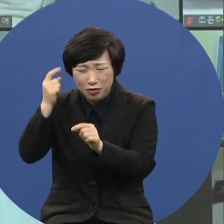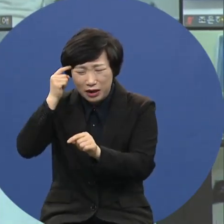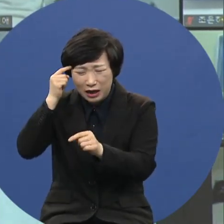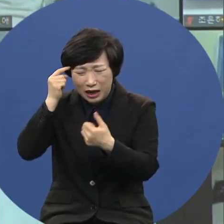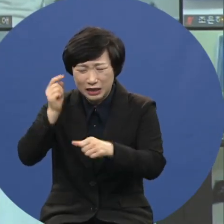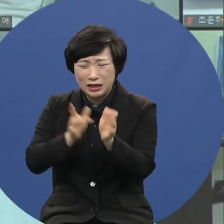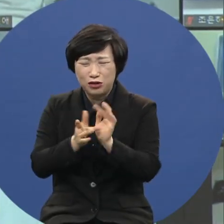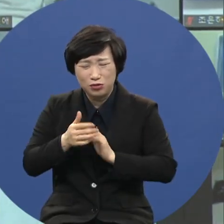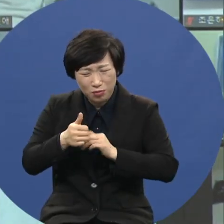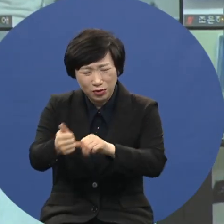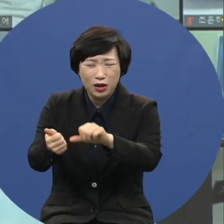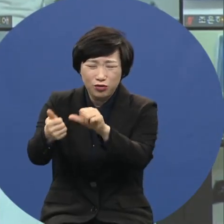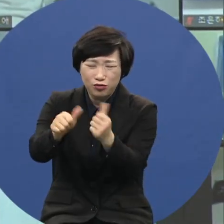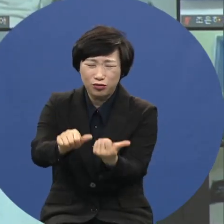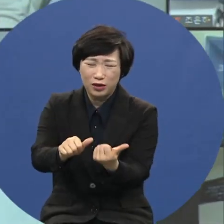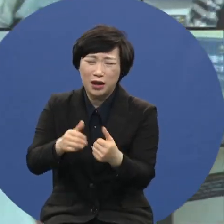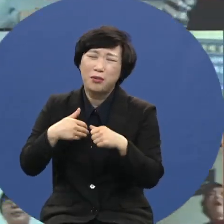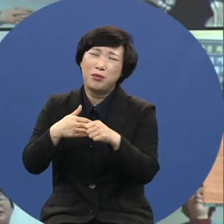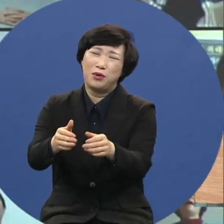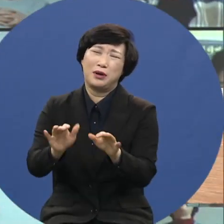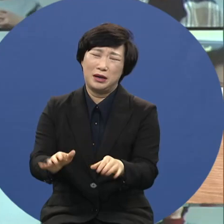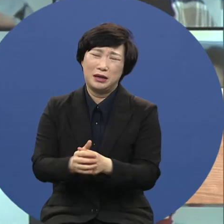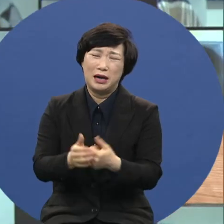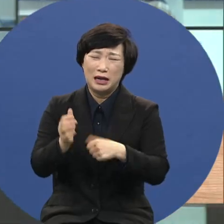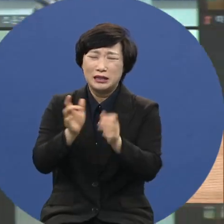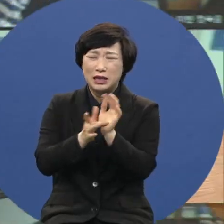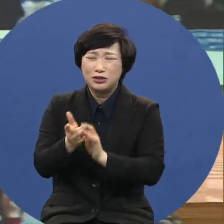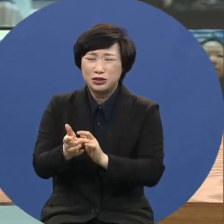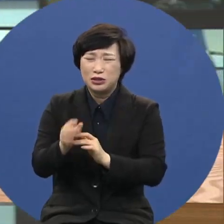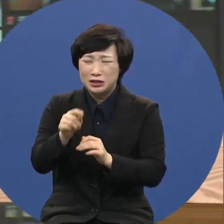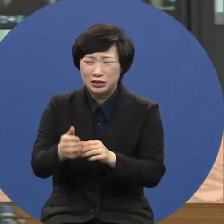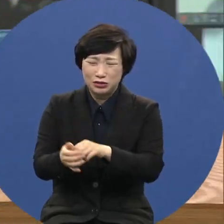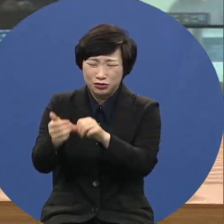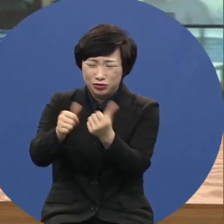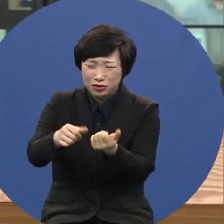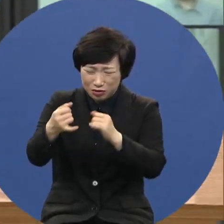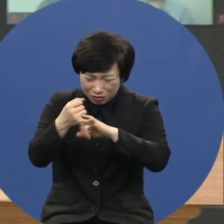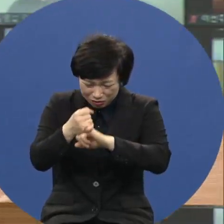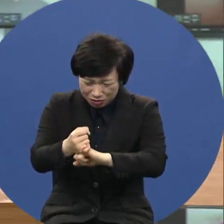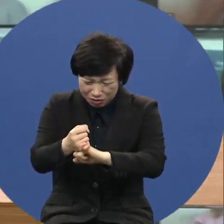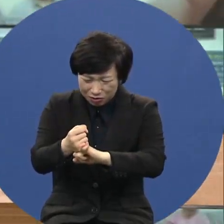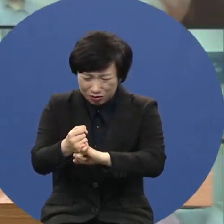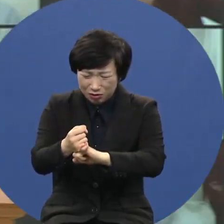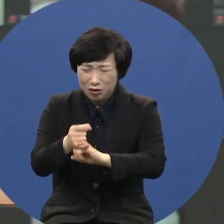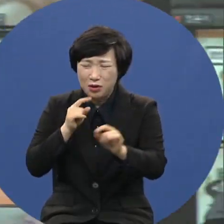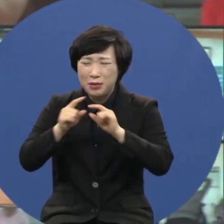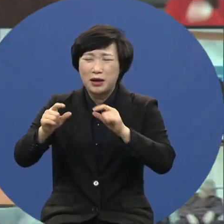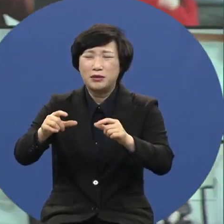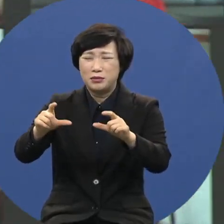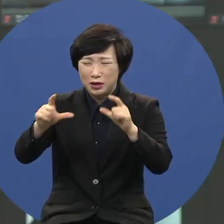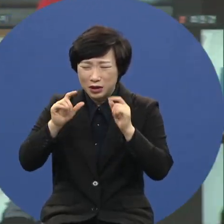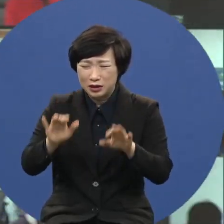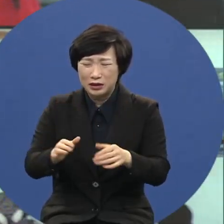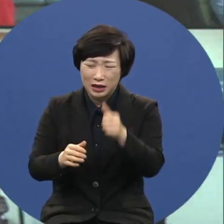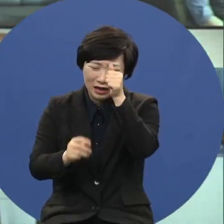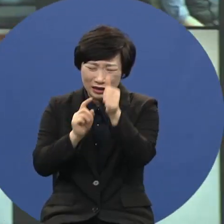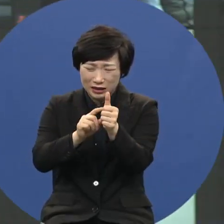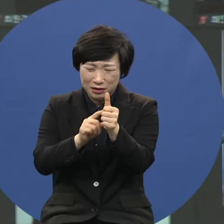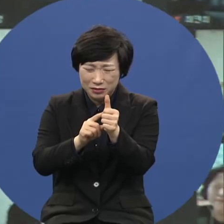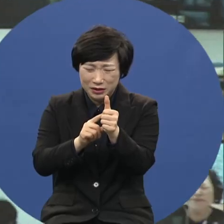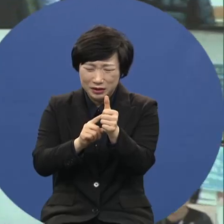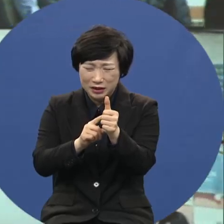아들을 죽이는 것입니다. 아들을 정령 죽으리라고 말씀했던 아담이